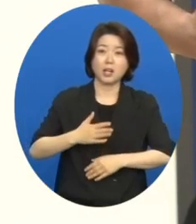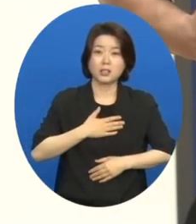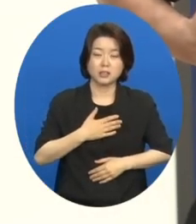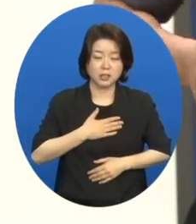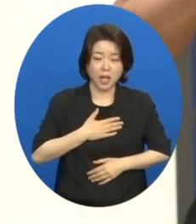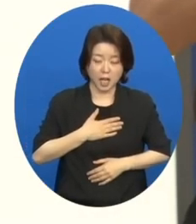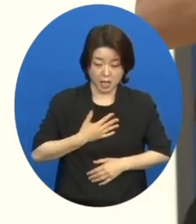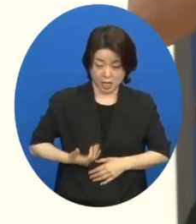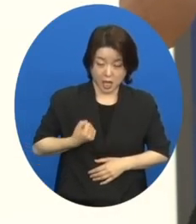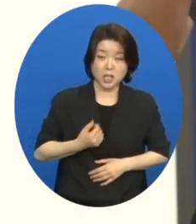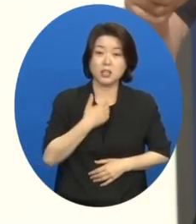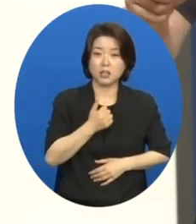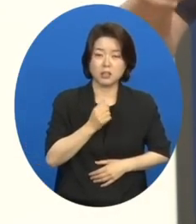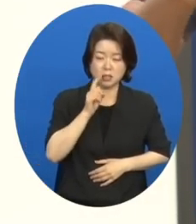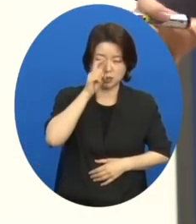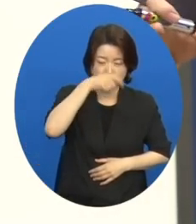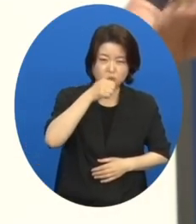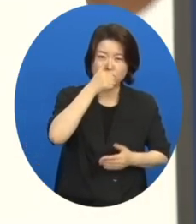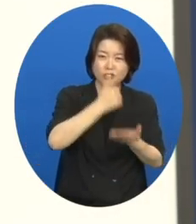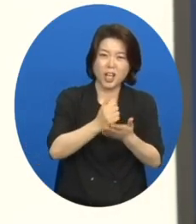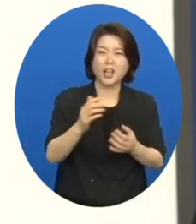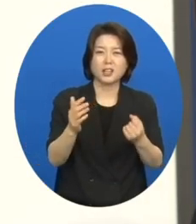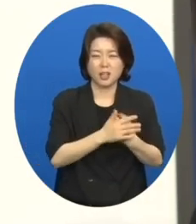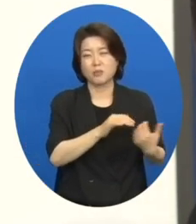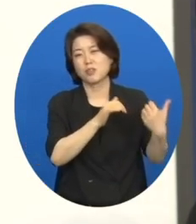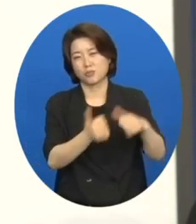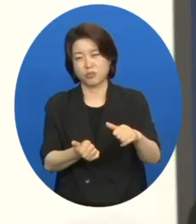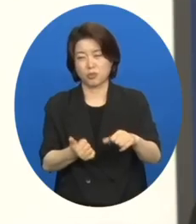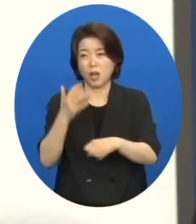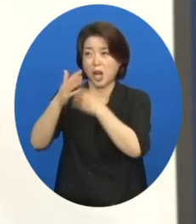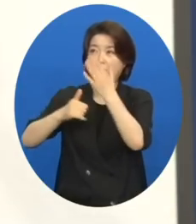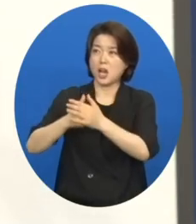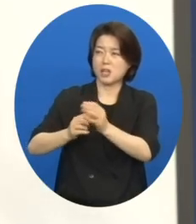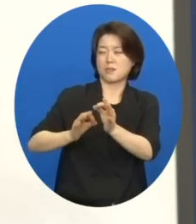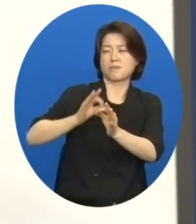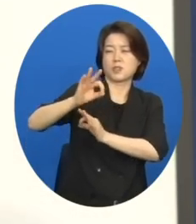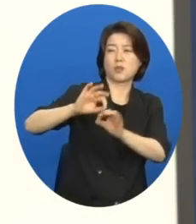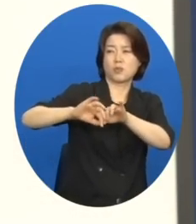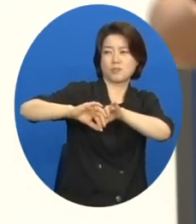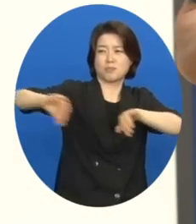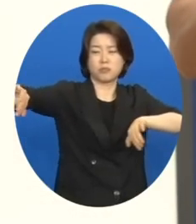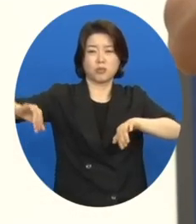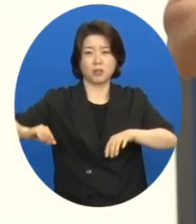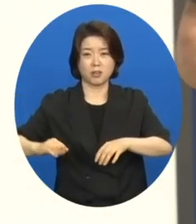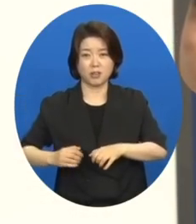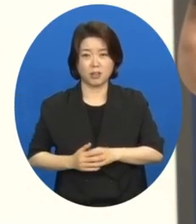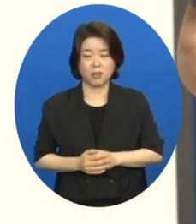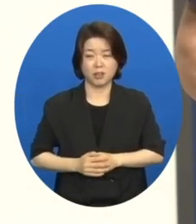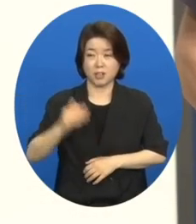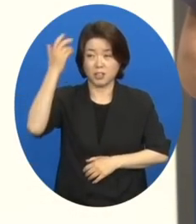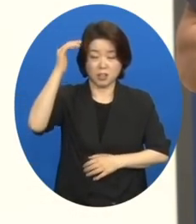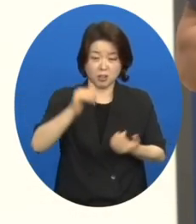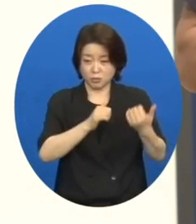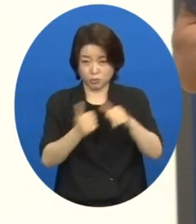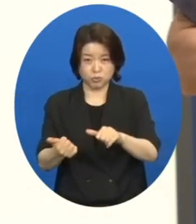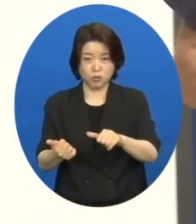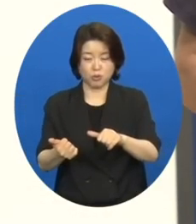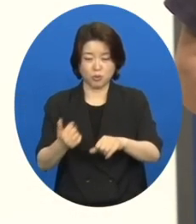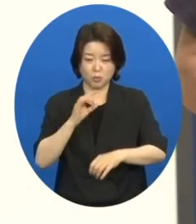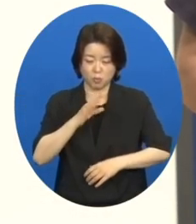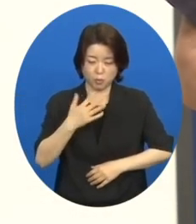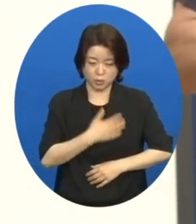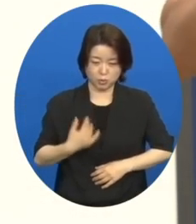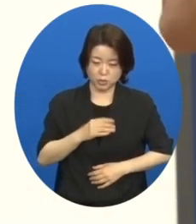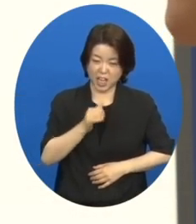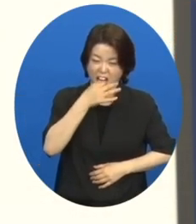가지고 태어났던 허물과 죄로 죽어서 하나님과 영원히 분리된 영이 죽고 오직 육체의